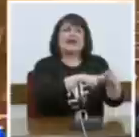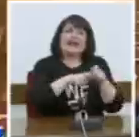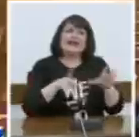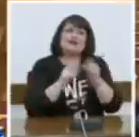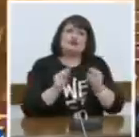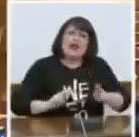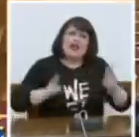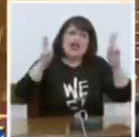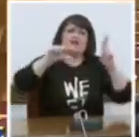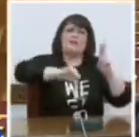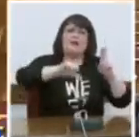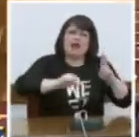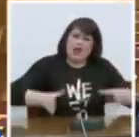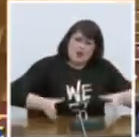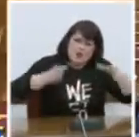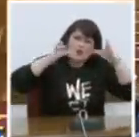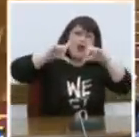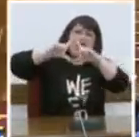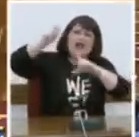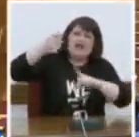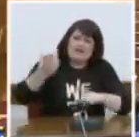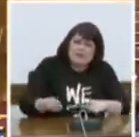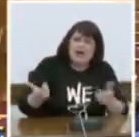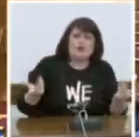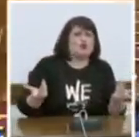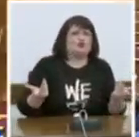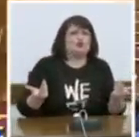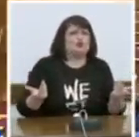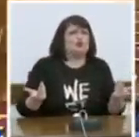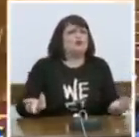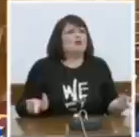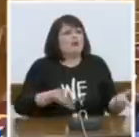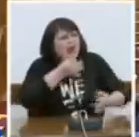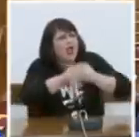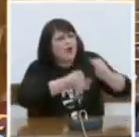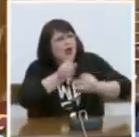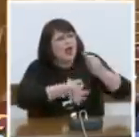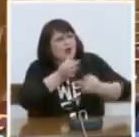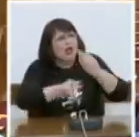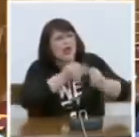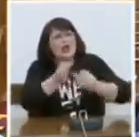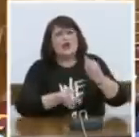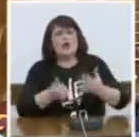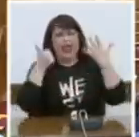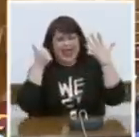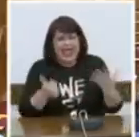δηληστήρια και εταιρείες ρεύματος. Και όπως αναδείξαν πολλές φορές, και θα παρεθήκατε να μας ακούτε, είναι τουλάχιστον 6 δισεκατομμύρια τα υπερκέρδη στην ενέργεια,